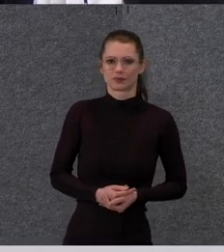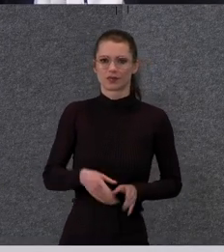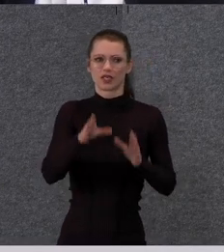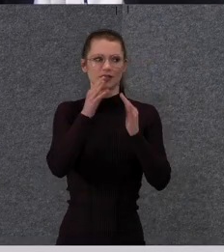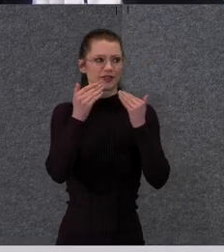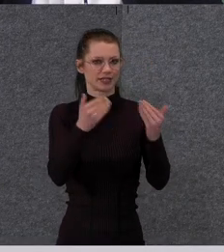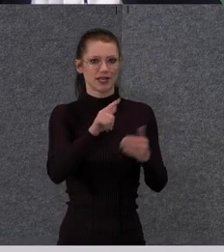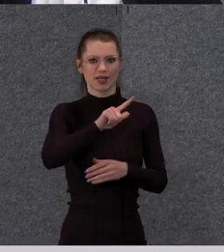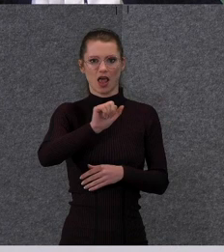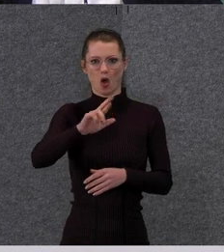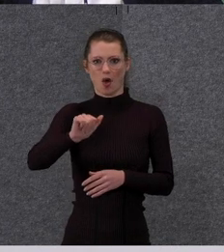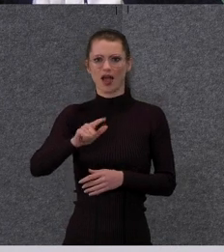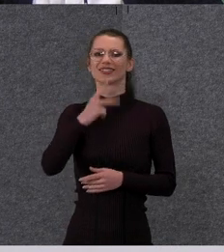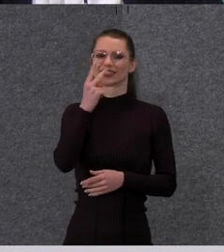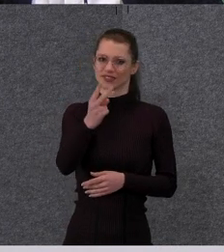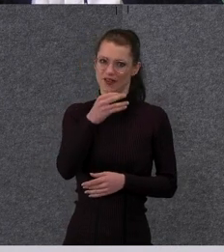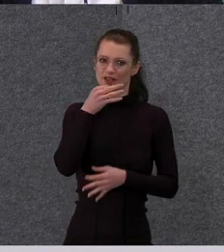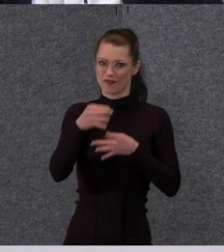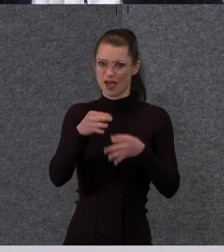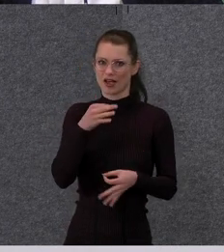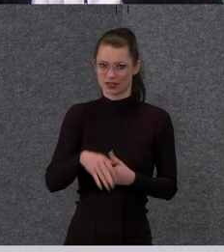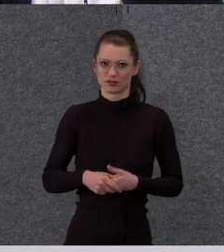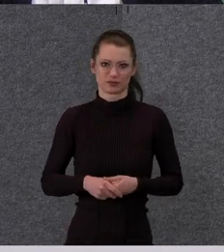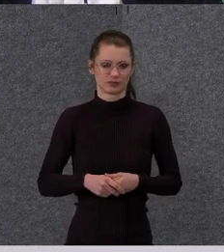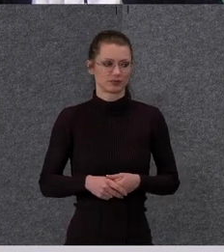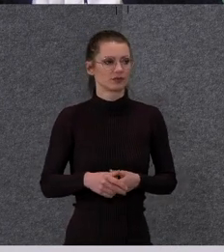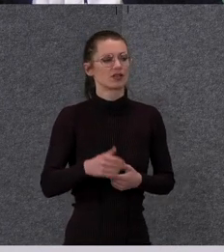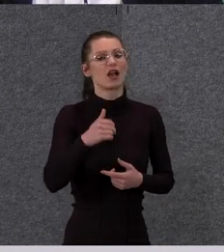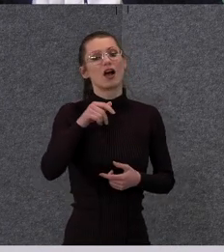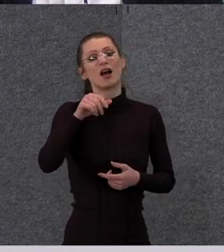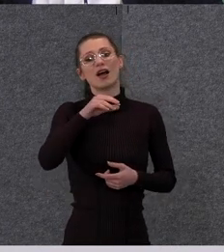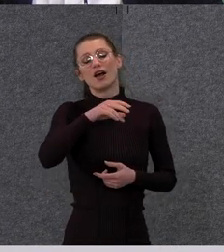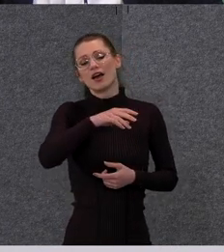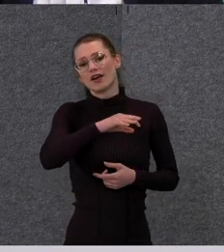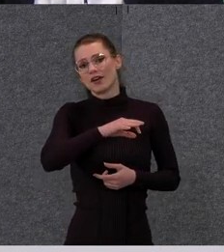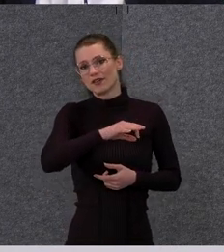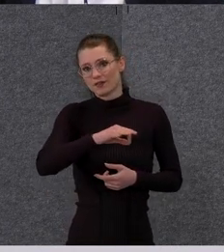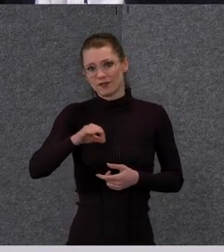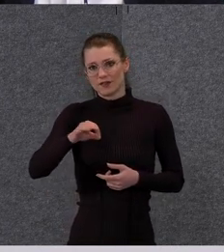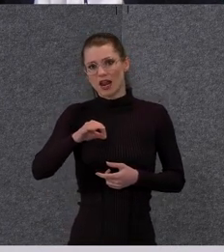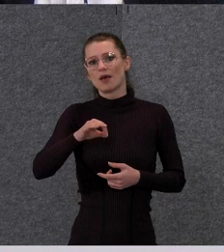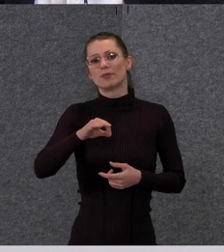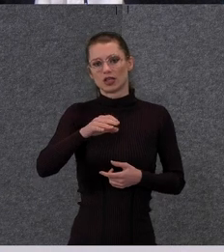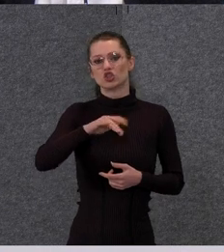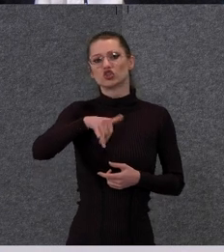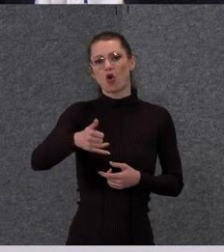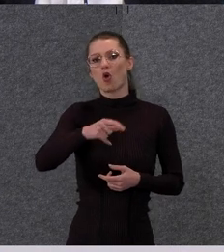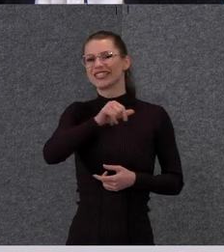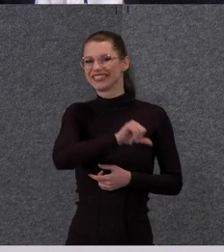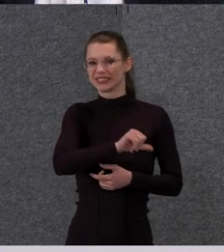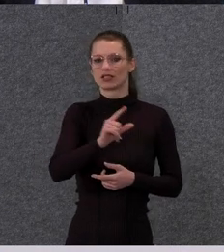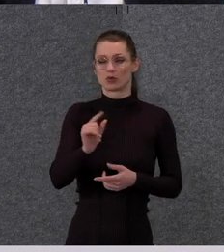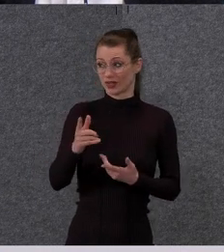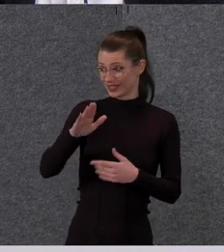Vielen Dank, Laura. An dich liegen zwei Fragen vor, die ich dir gerne vorlesen möchte. Eine von Philipp Sean Giesinger. Sind Kinderfreibeträge